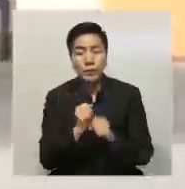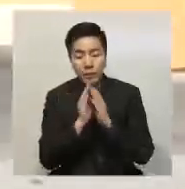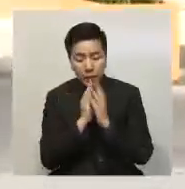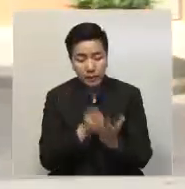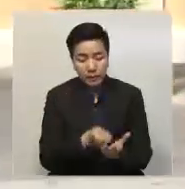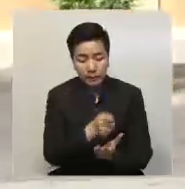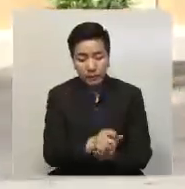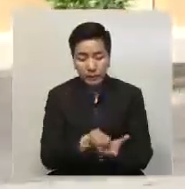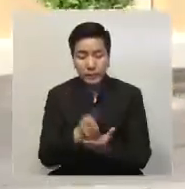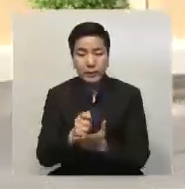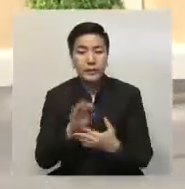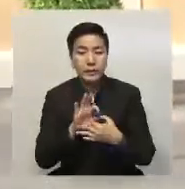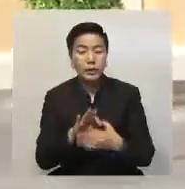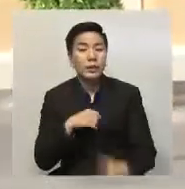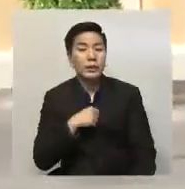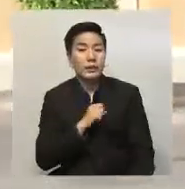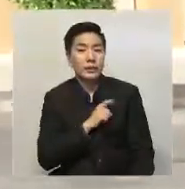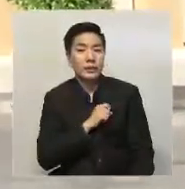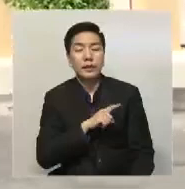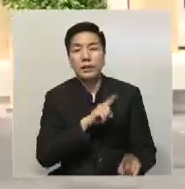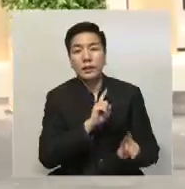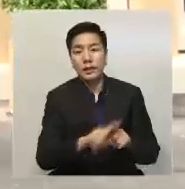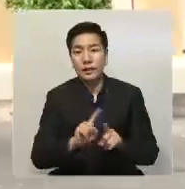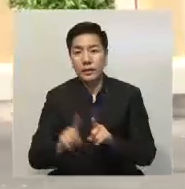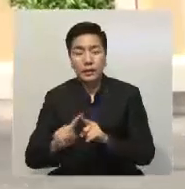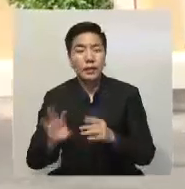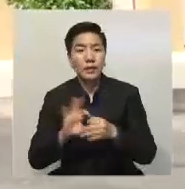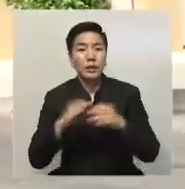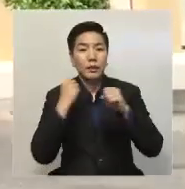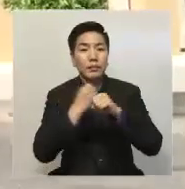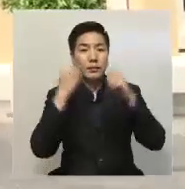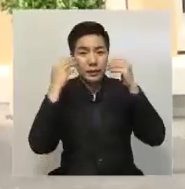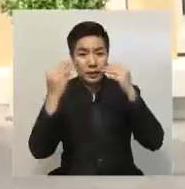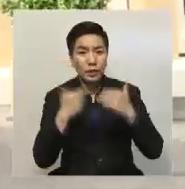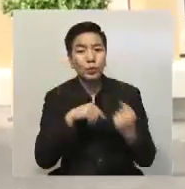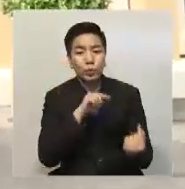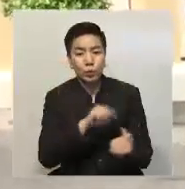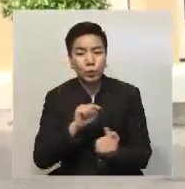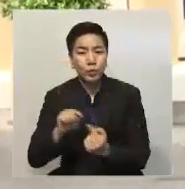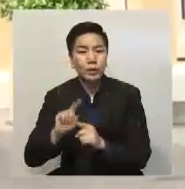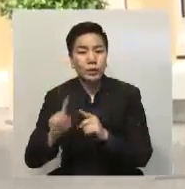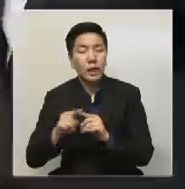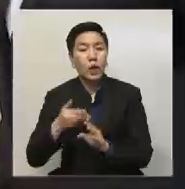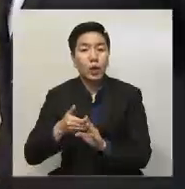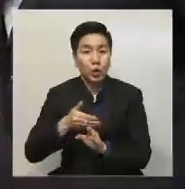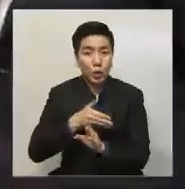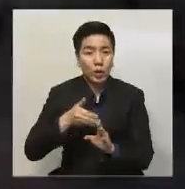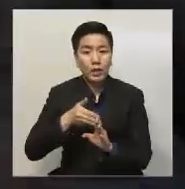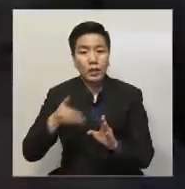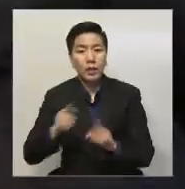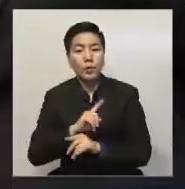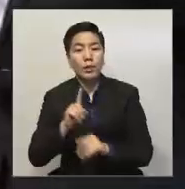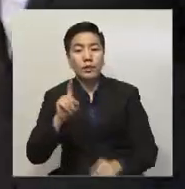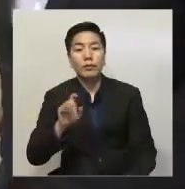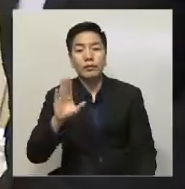ทำบุญตักบาตรพิธีทางศาสนาของศาสนาต่างๆหรือกิจกรรมอื่นๆตามความเหมาะสมในห้วงก่อนหรือหลังวันคล้าย